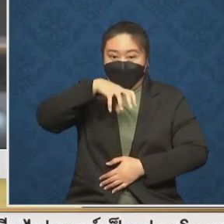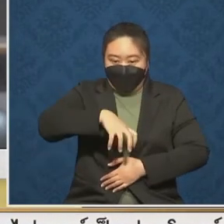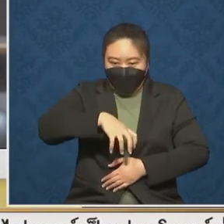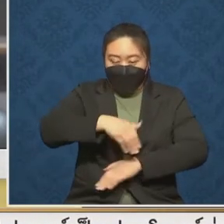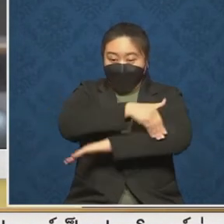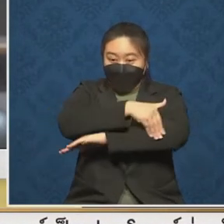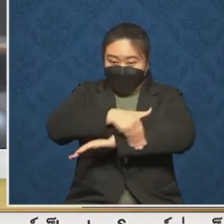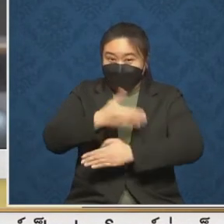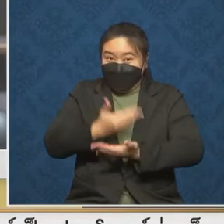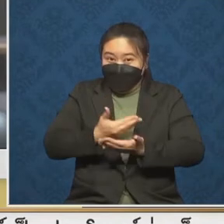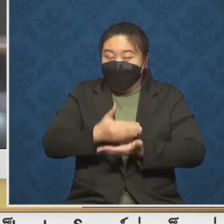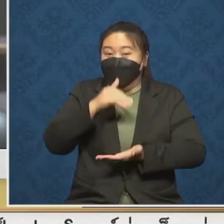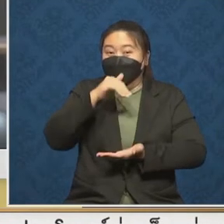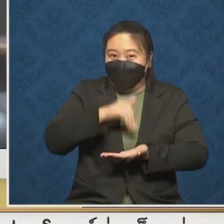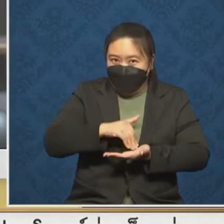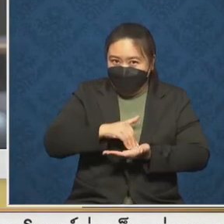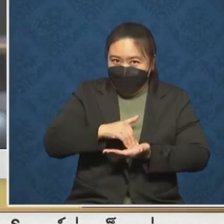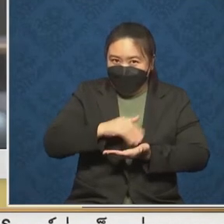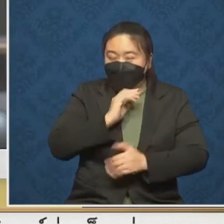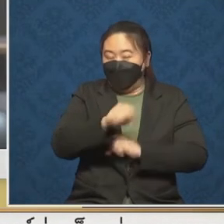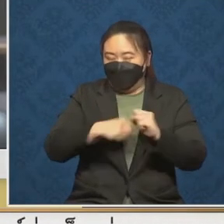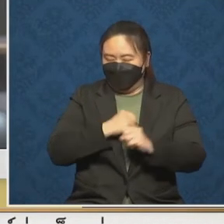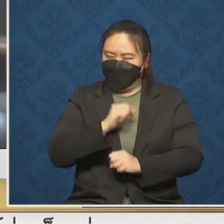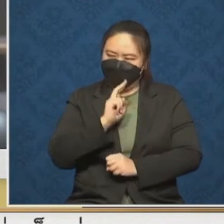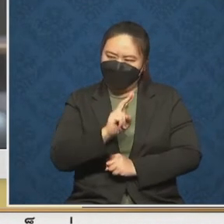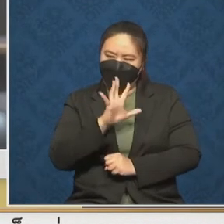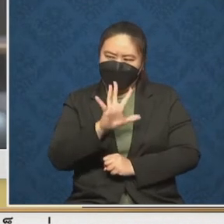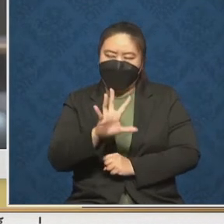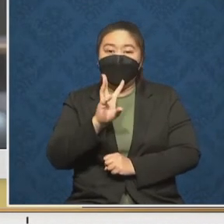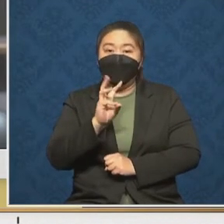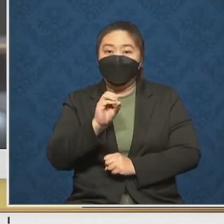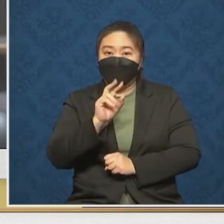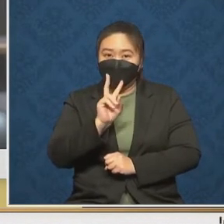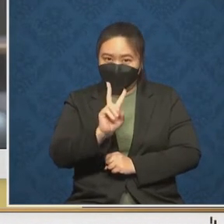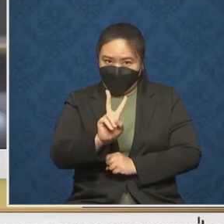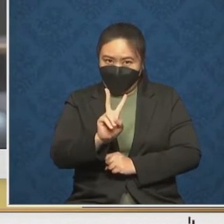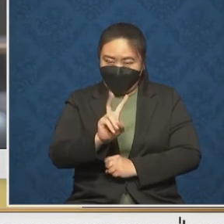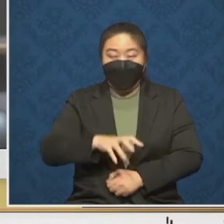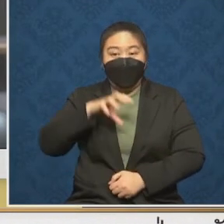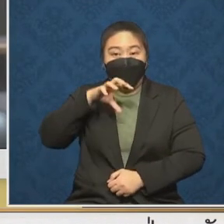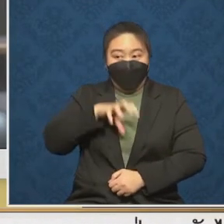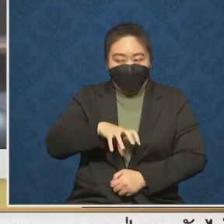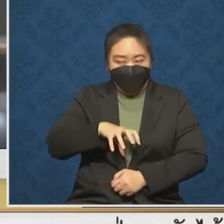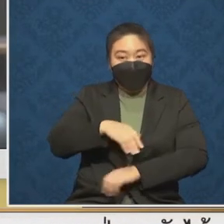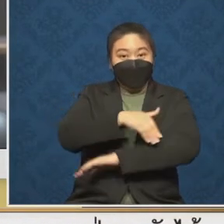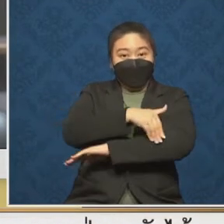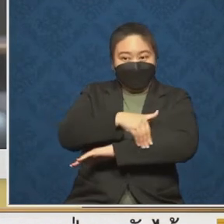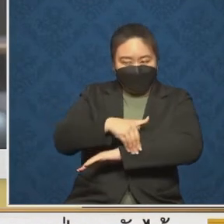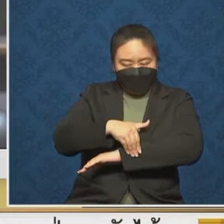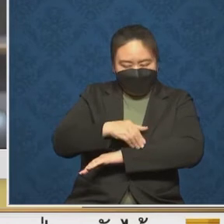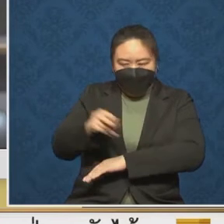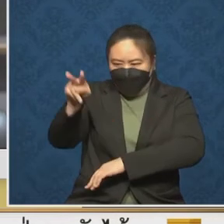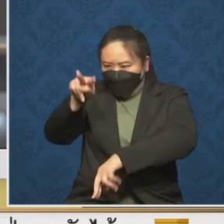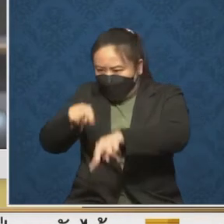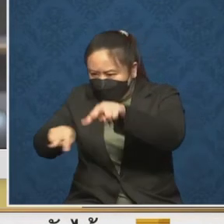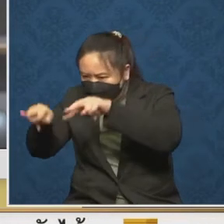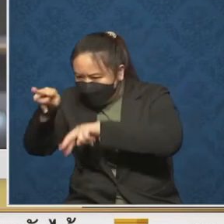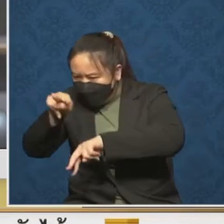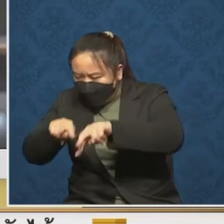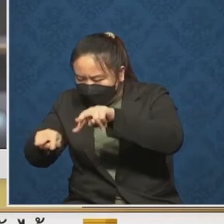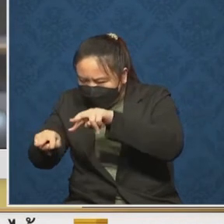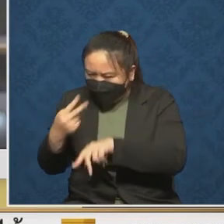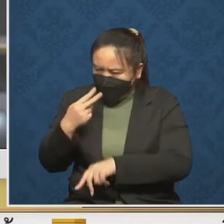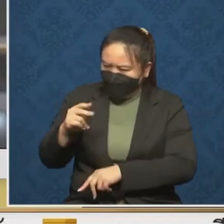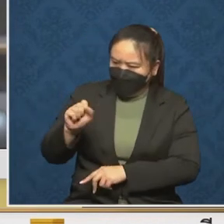ปี2562เนี่ยกรมบัญชีกลางได้มีความเห็นครบความผิดพลาดบกพร่องของสต